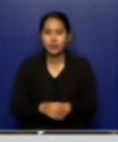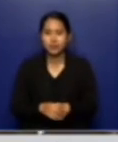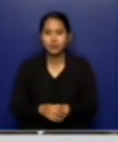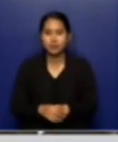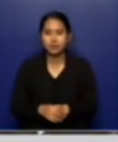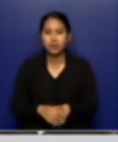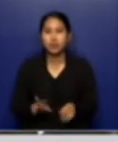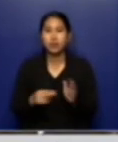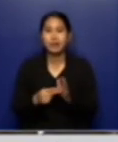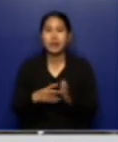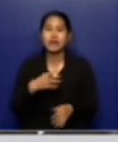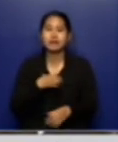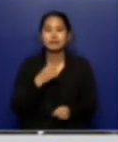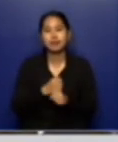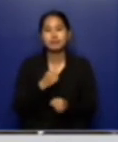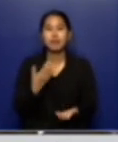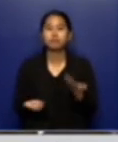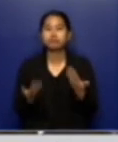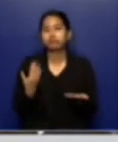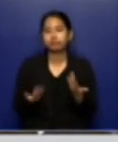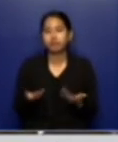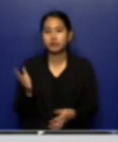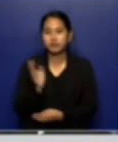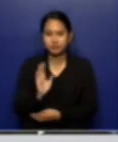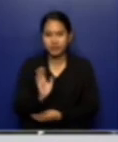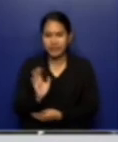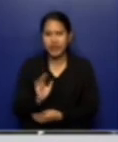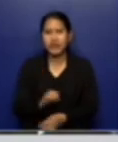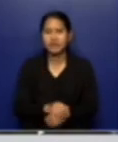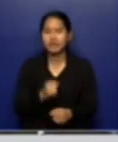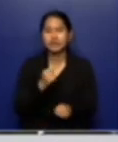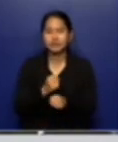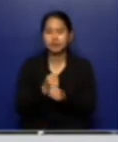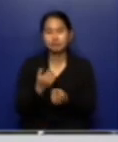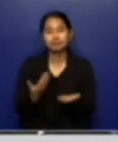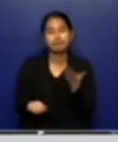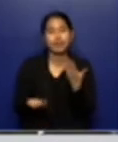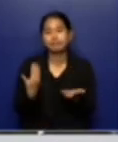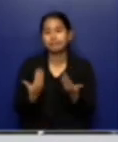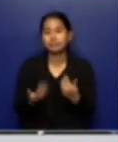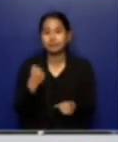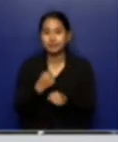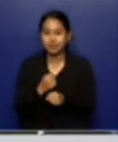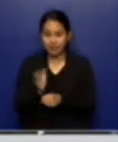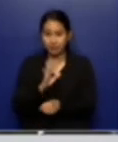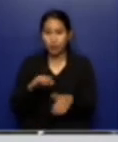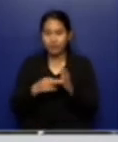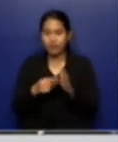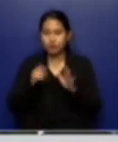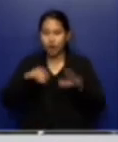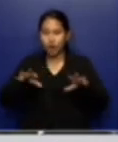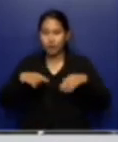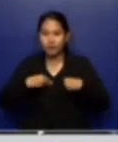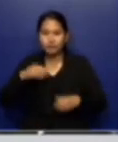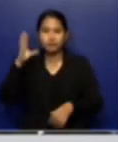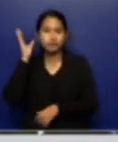ม่ใช่คุณอยากจะทำอะไรคุณทำไปได้ทุกเรื่องสำนักงบประมาณฟังคนอื่นเขาบ้าง